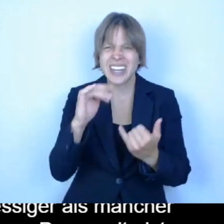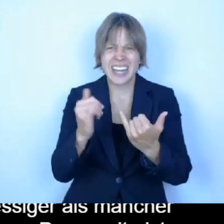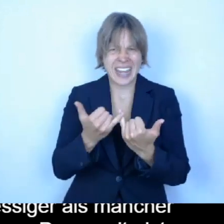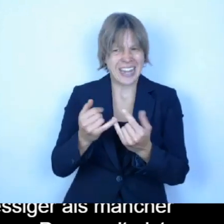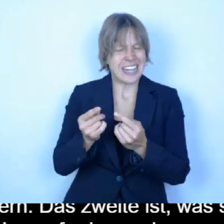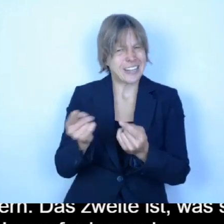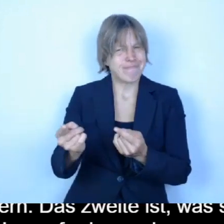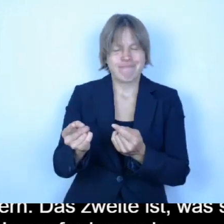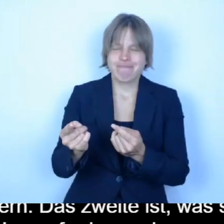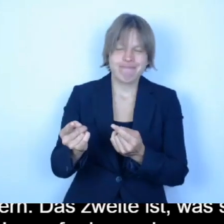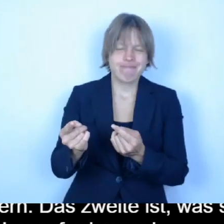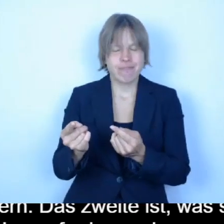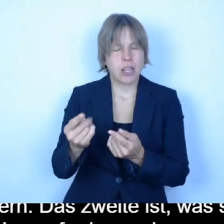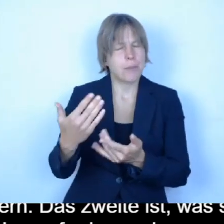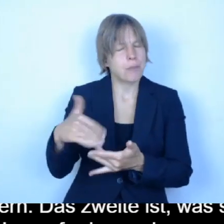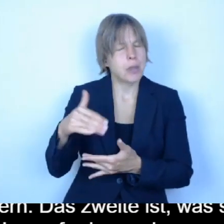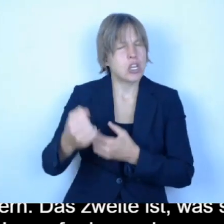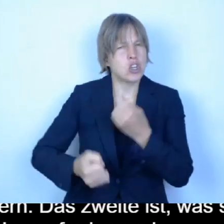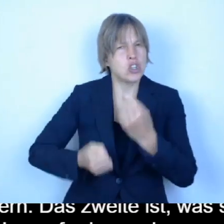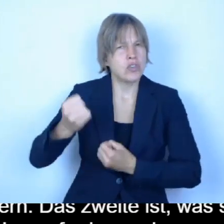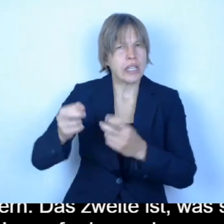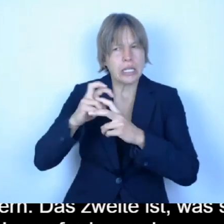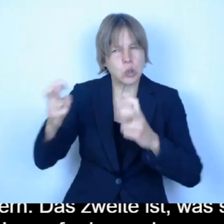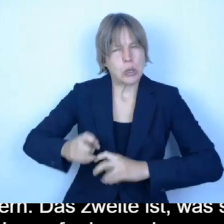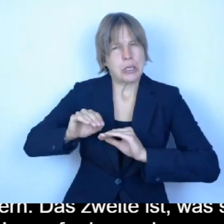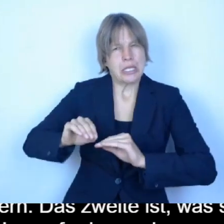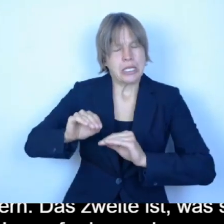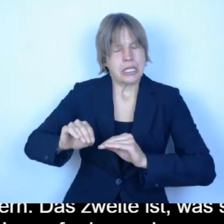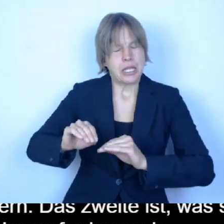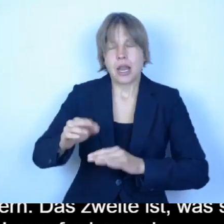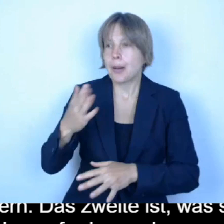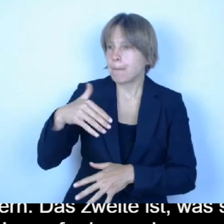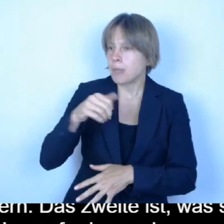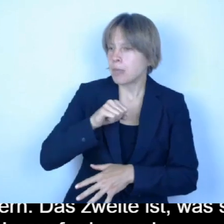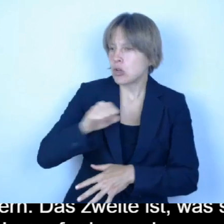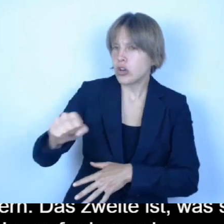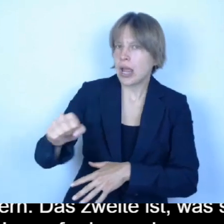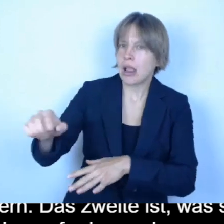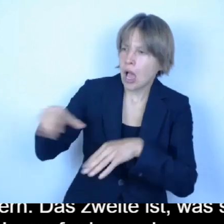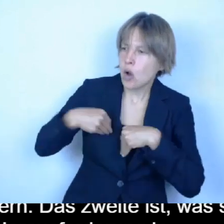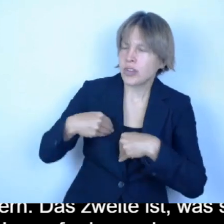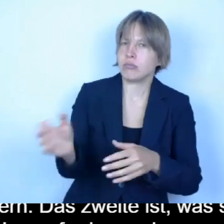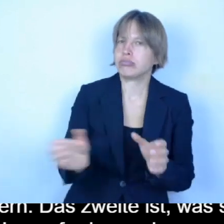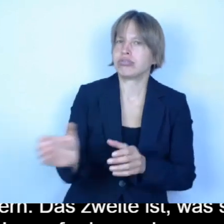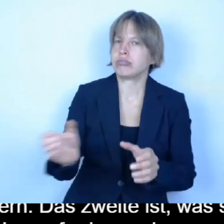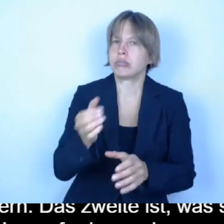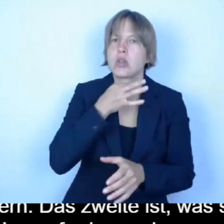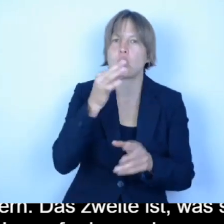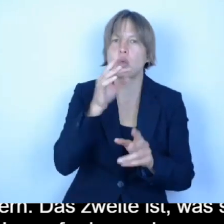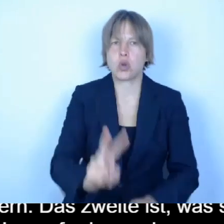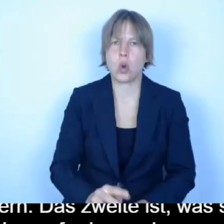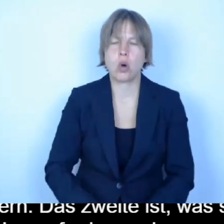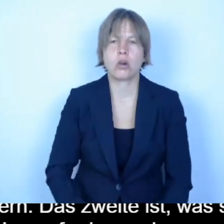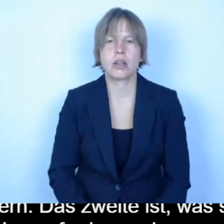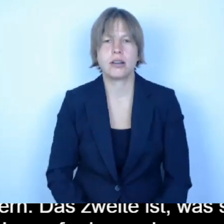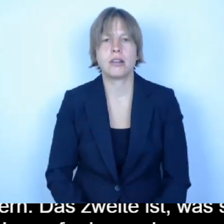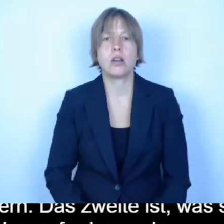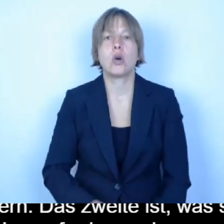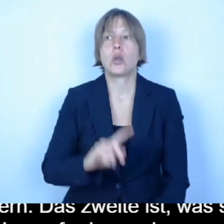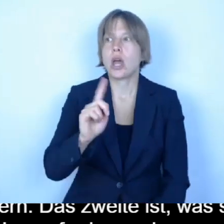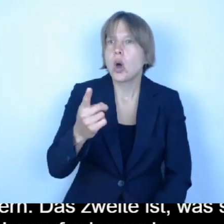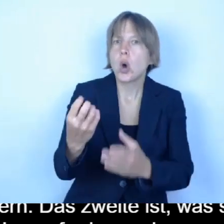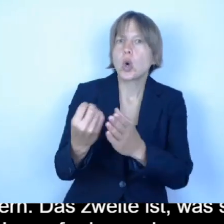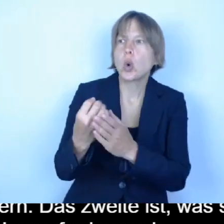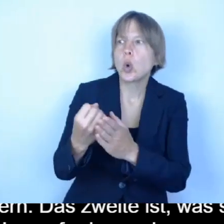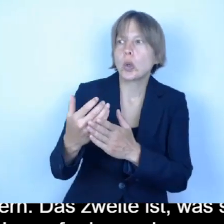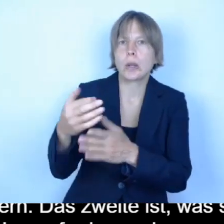Ferien da auch, das hat der Kultusminister eben vorgestellt, was ich sehr, sehr gut finde, freiwilliges Nachlernen ermöglichen müssen. Was haben wir beruflich? Weil Eltern